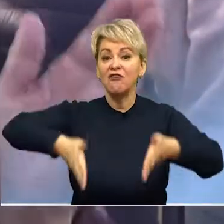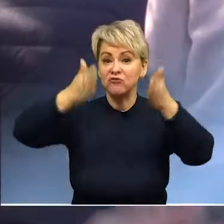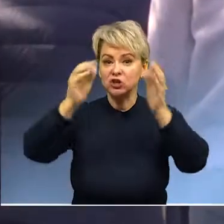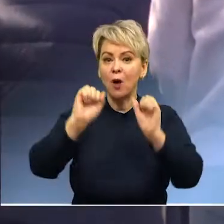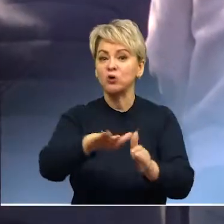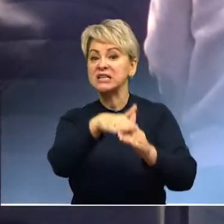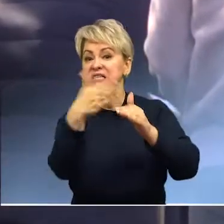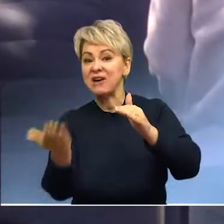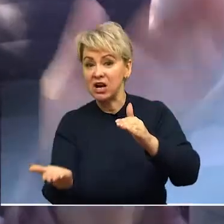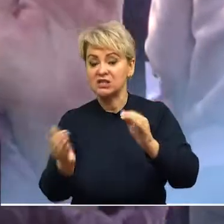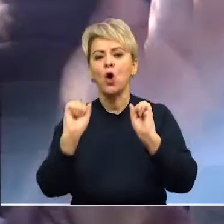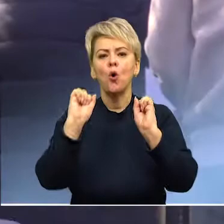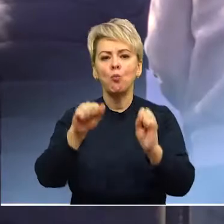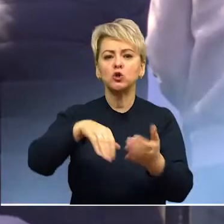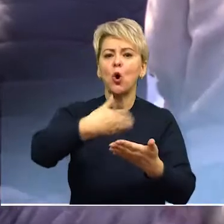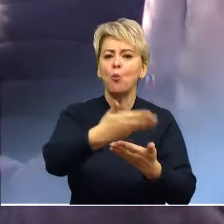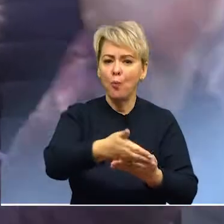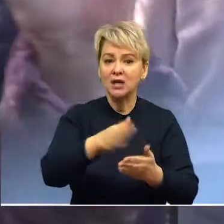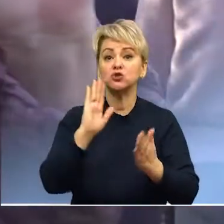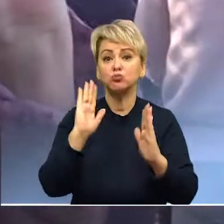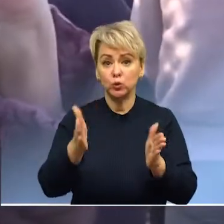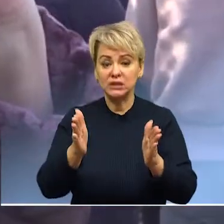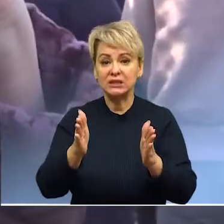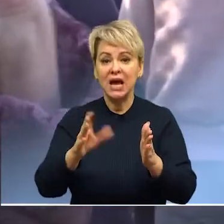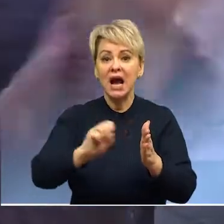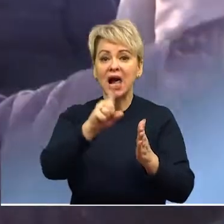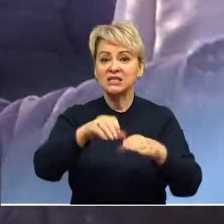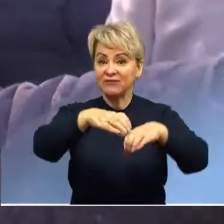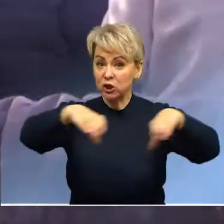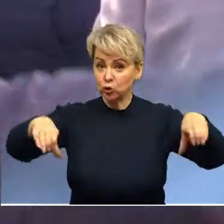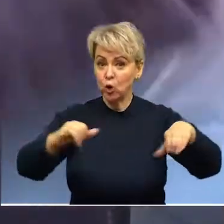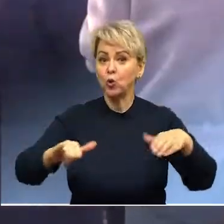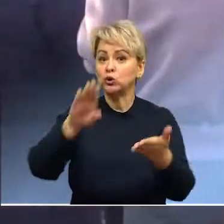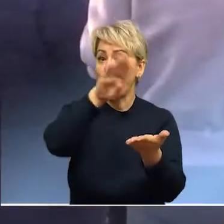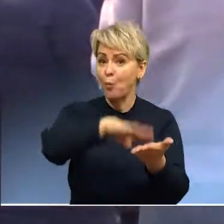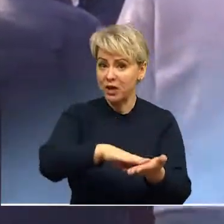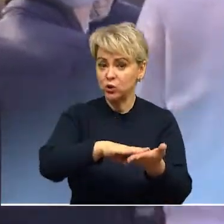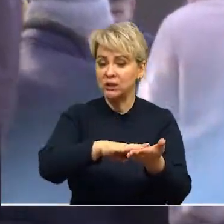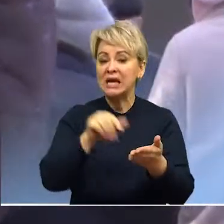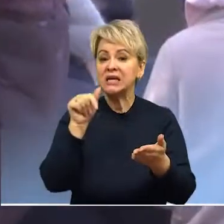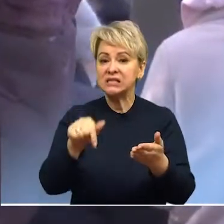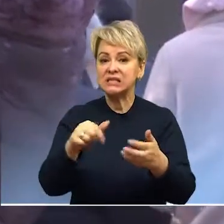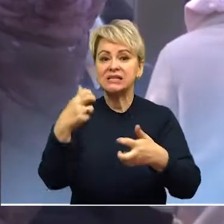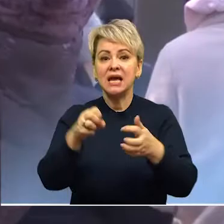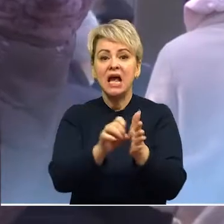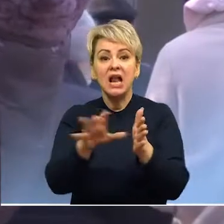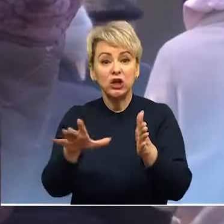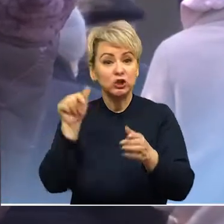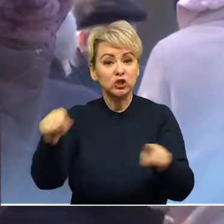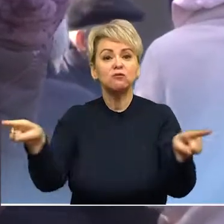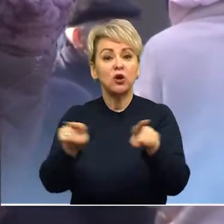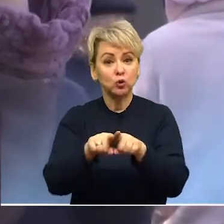может завалиться, она может упасть, и будет газовая труба туда упадет, и сюда она упадет.